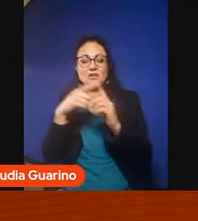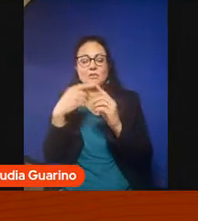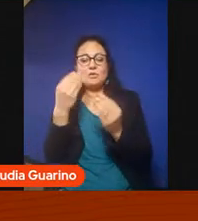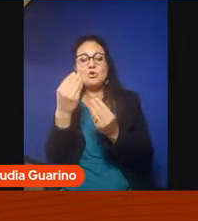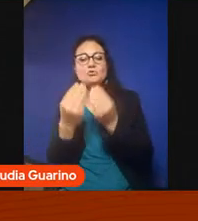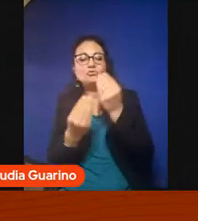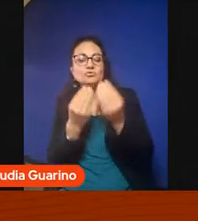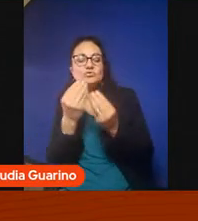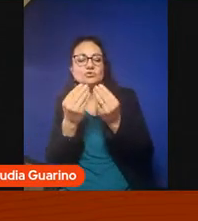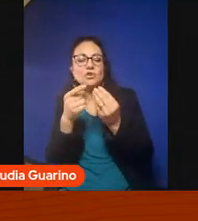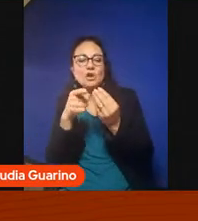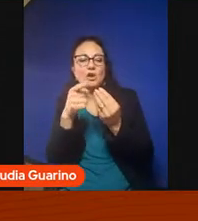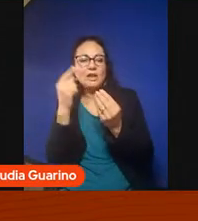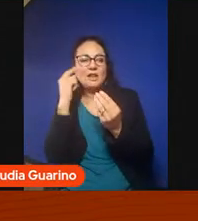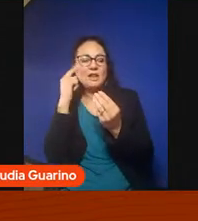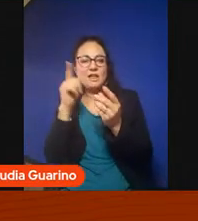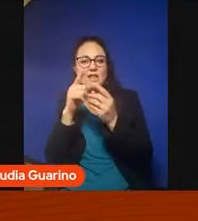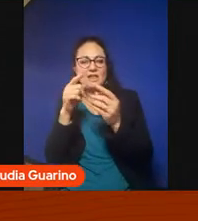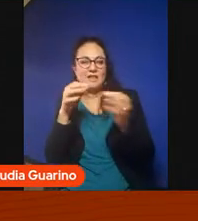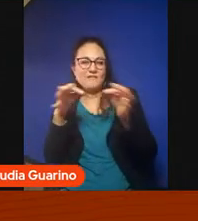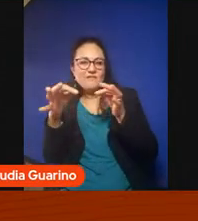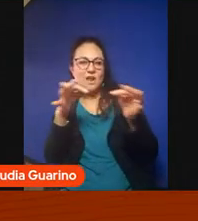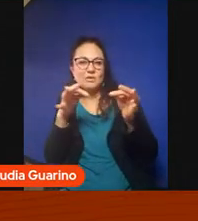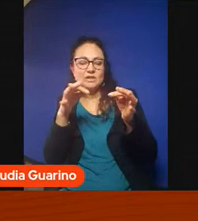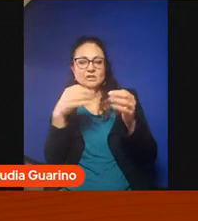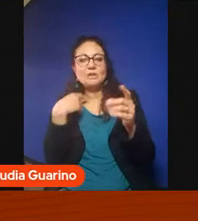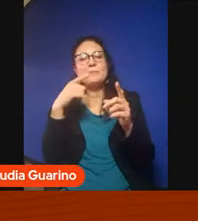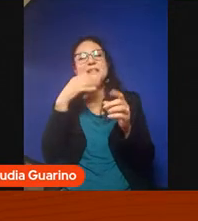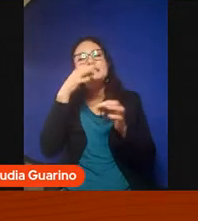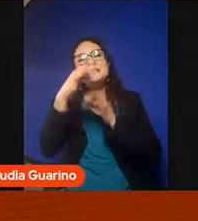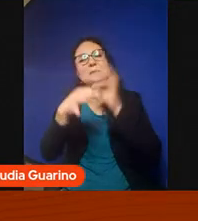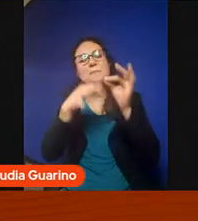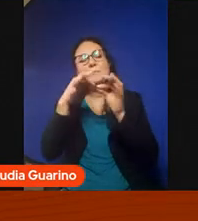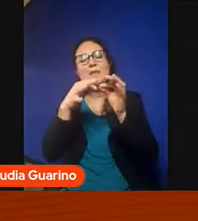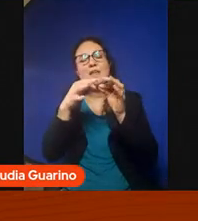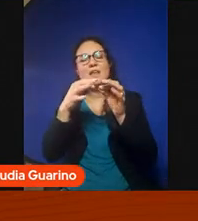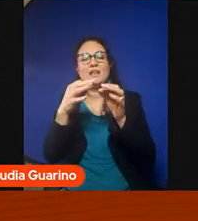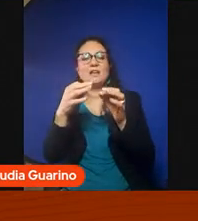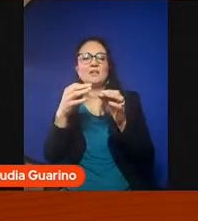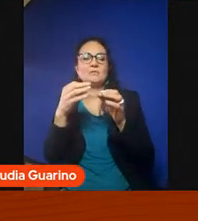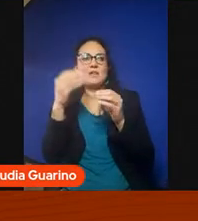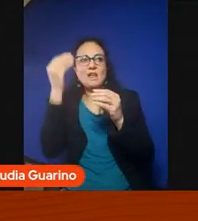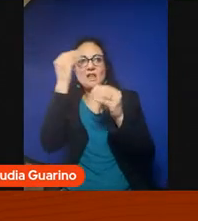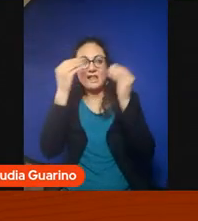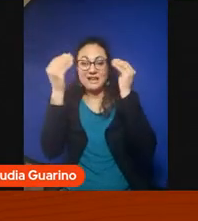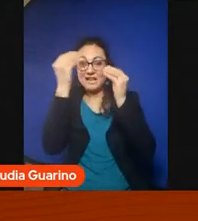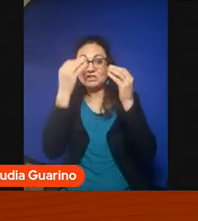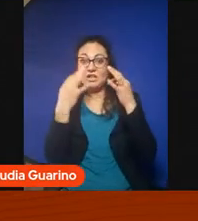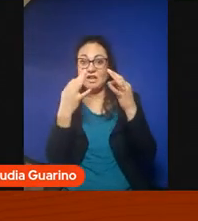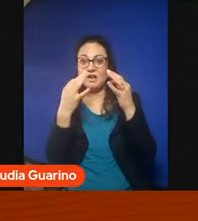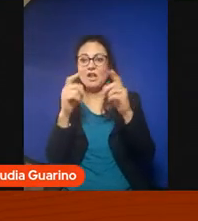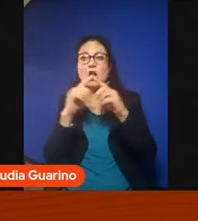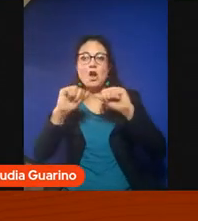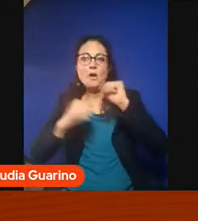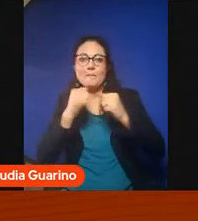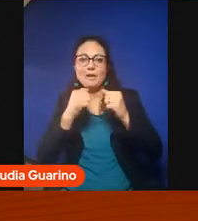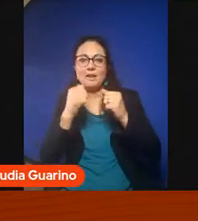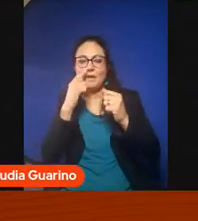per spiegare in modo razionale comportamenti cooperativi o comportamenti